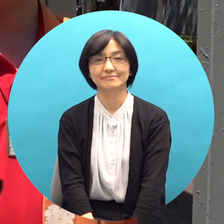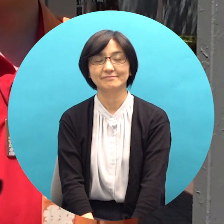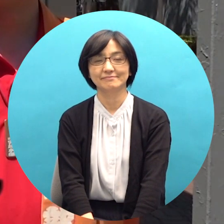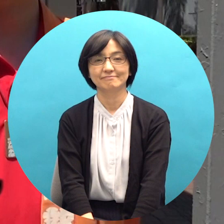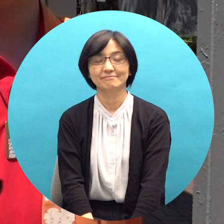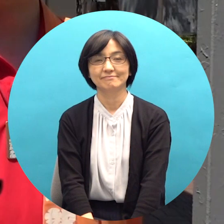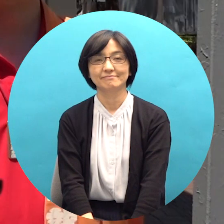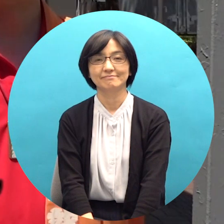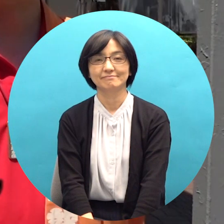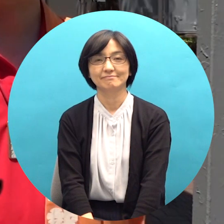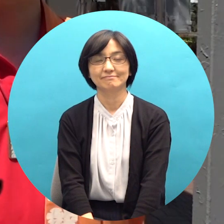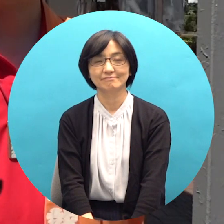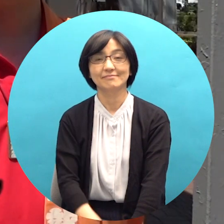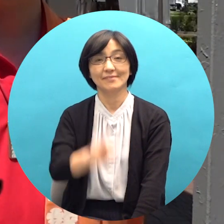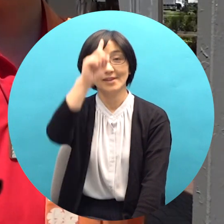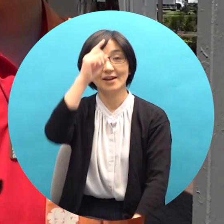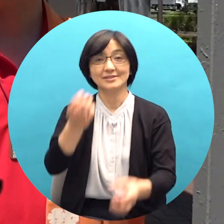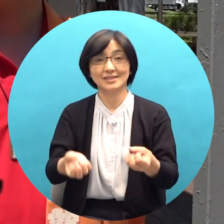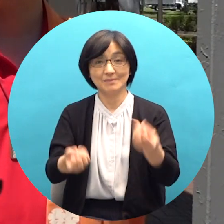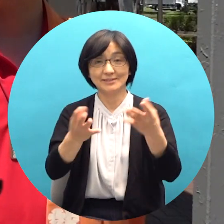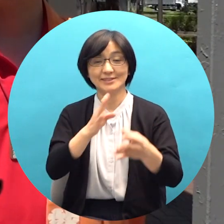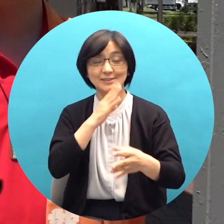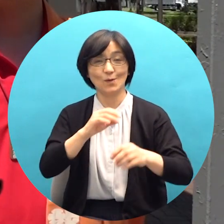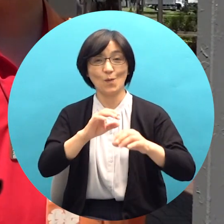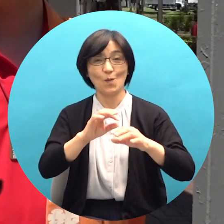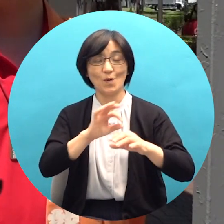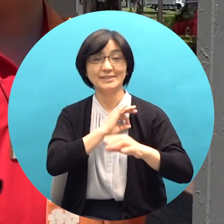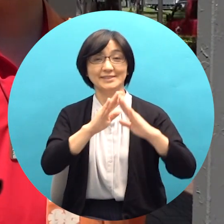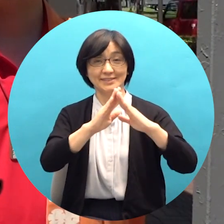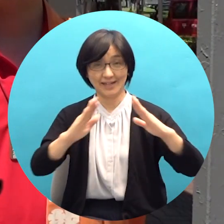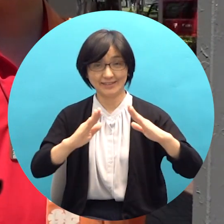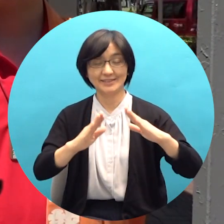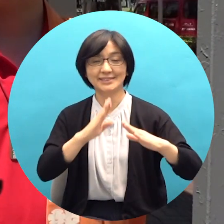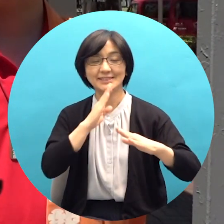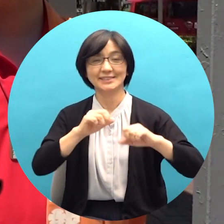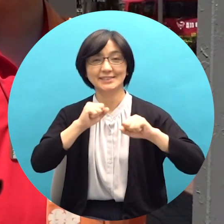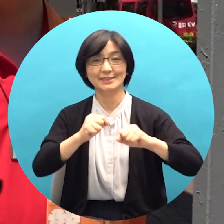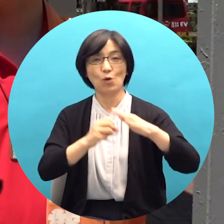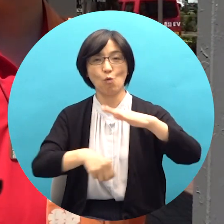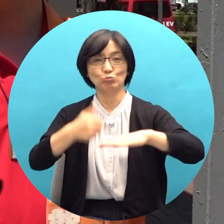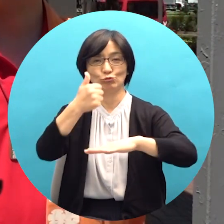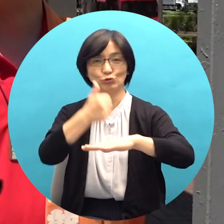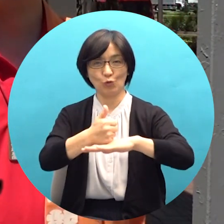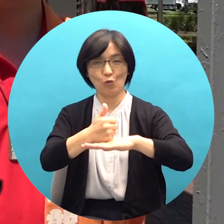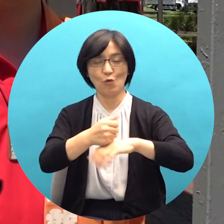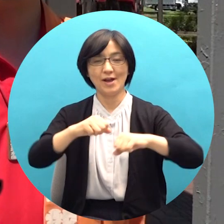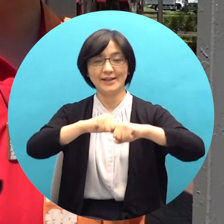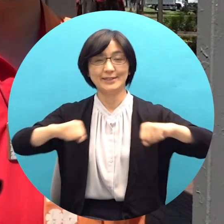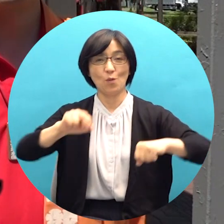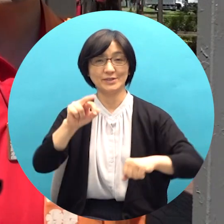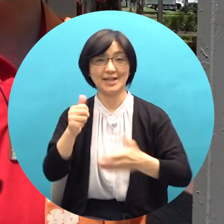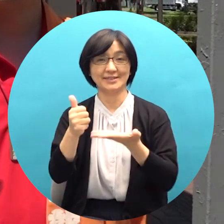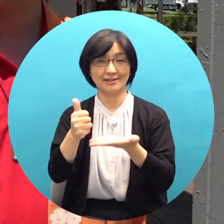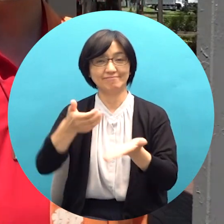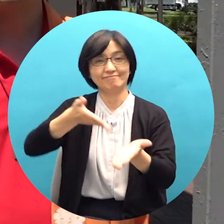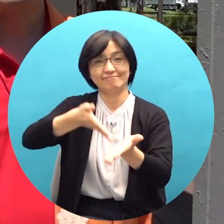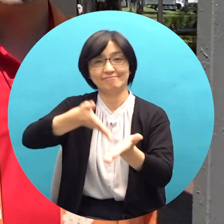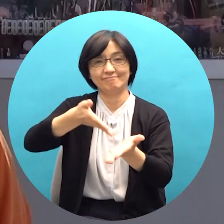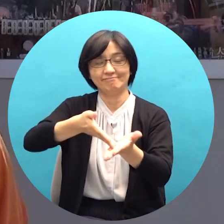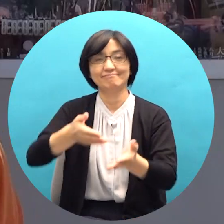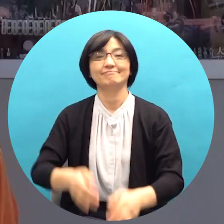まずは高崎祭り実行委員会実施本部長の広瀬一新さんにお話を伺います